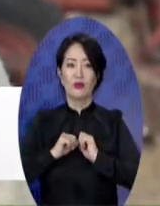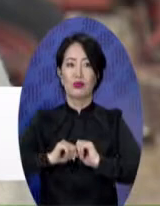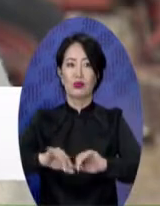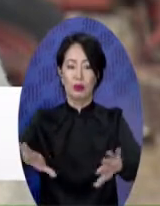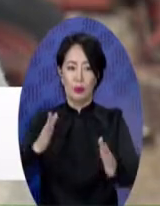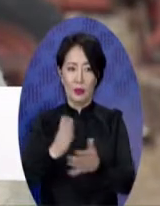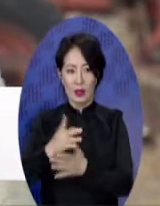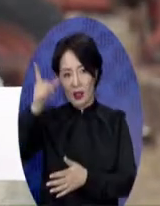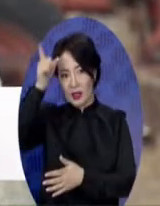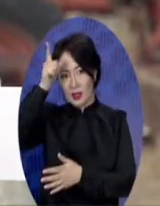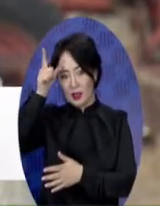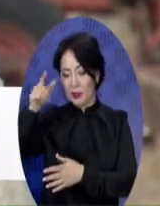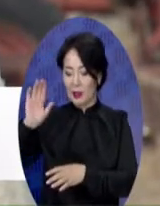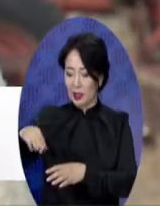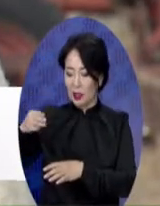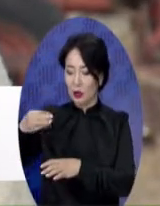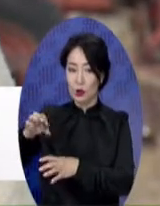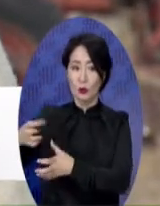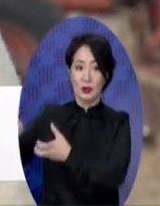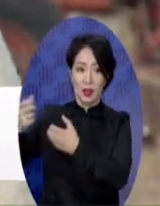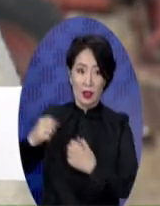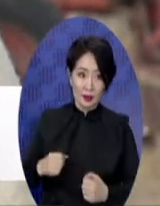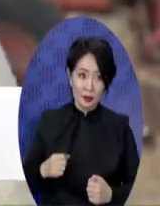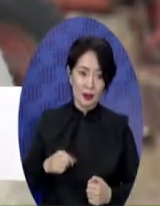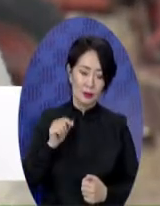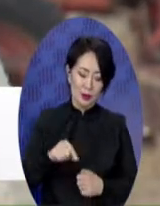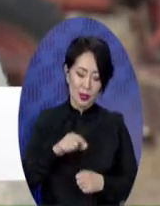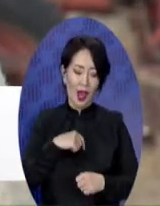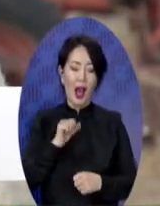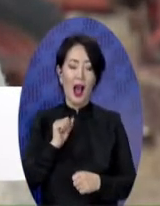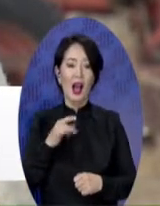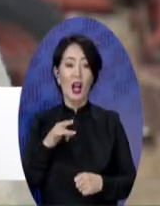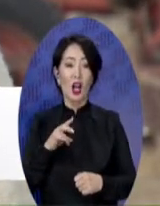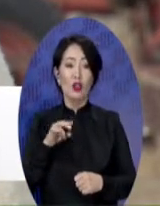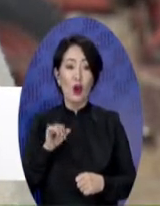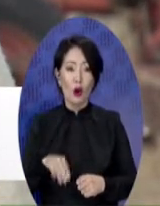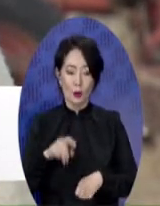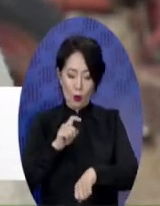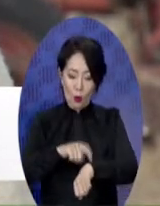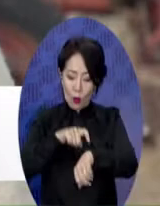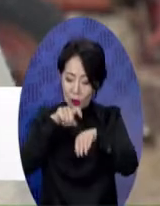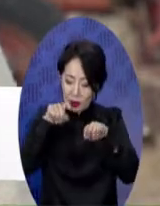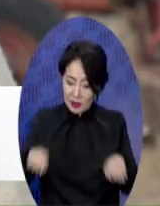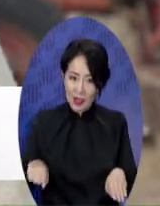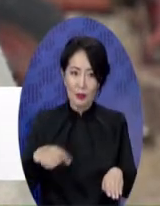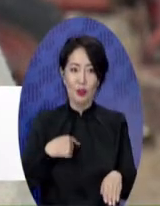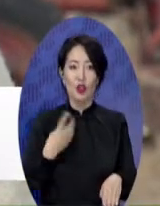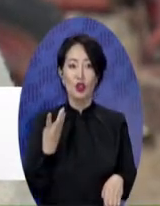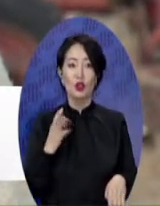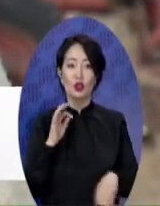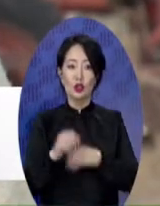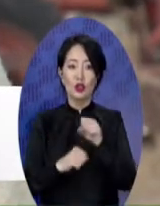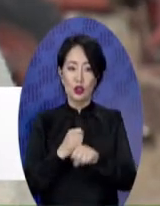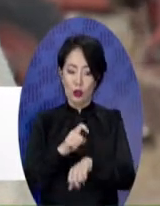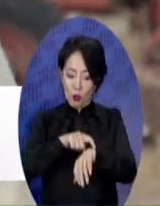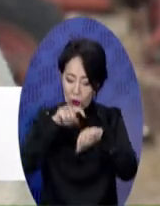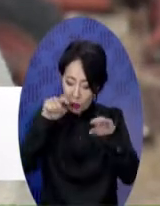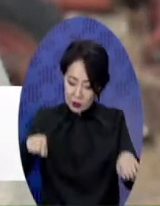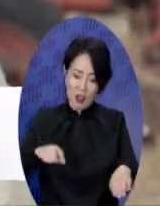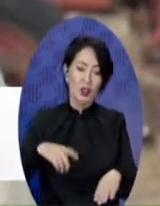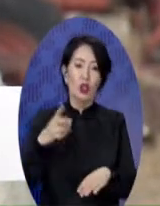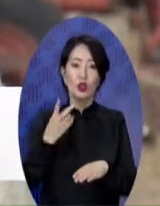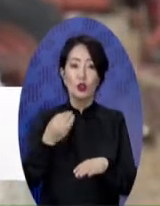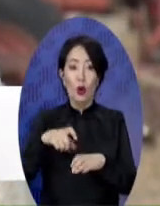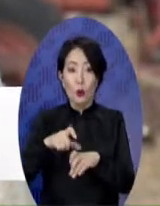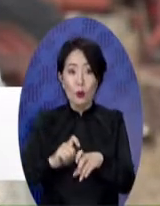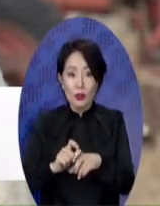Германоос төмс ороод ирсэн. Тэгээд миний агрономын хугацаанд 40 жилийн хугацаанд хийсэн эх орондоо төмсний үйлдвэрт